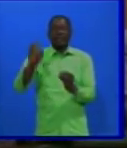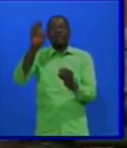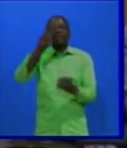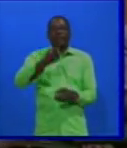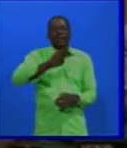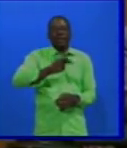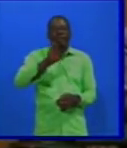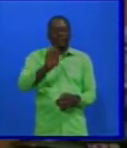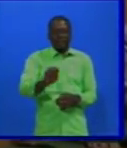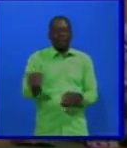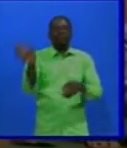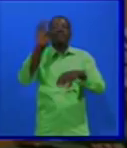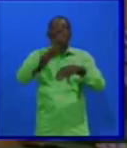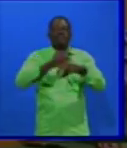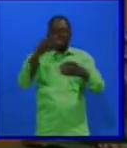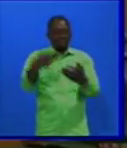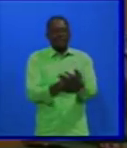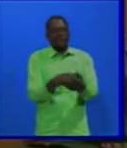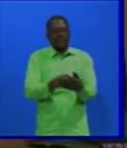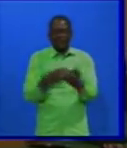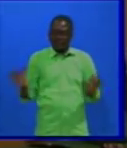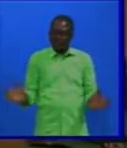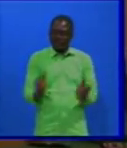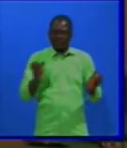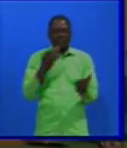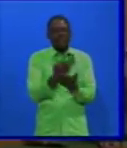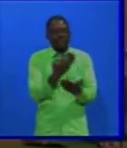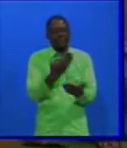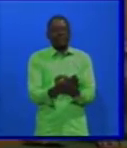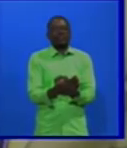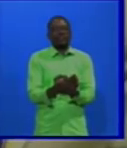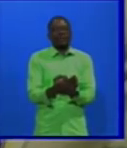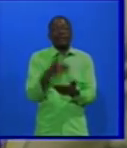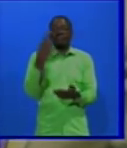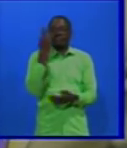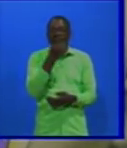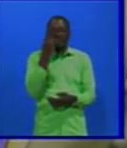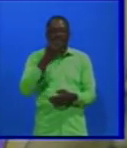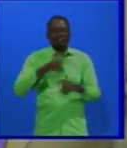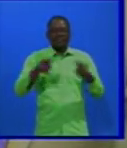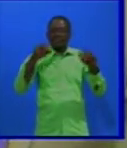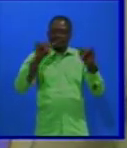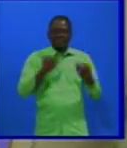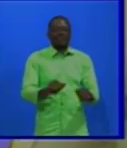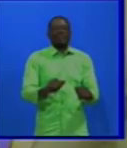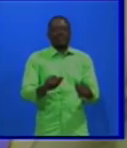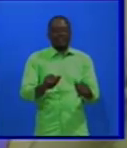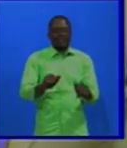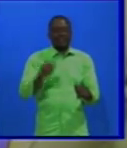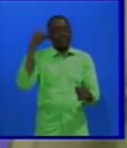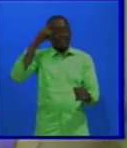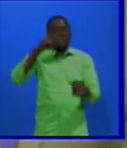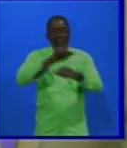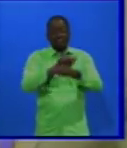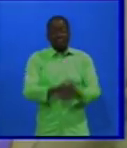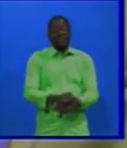des dispositifs nouveaux à ce niveau, c'est d'encourager le financement innovant. Donc, pour ne pas rester dans le les démarches traditionnelles effectivement